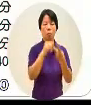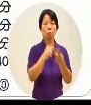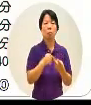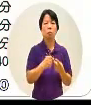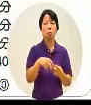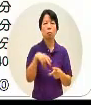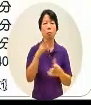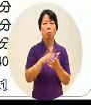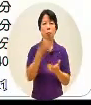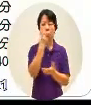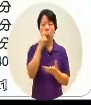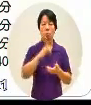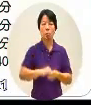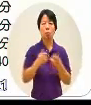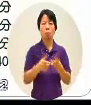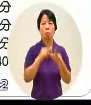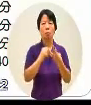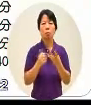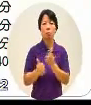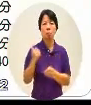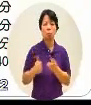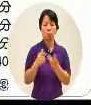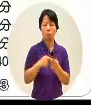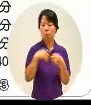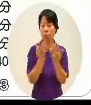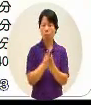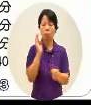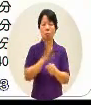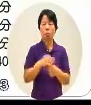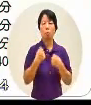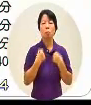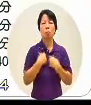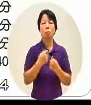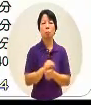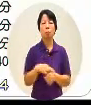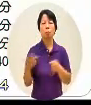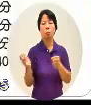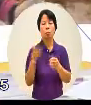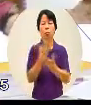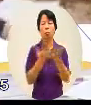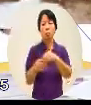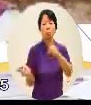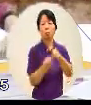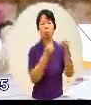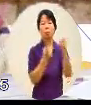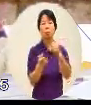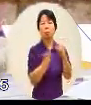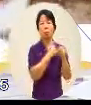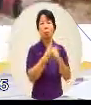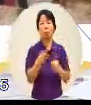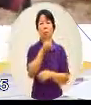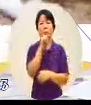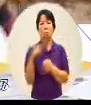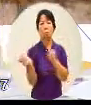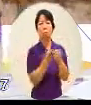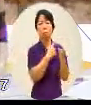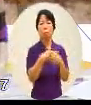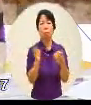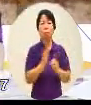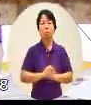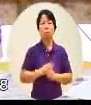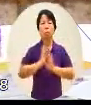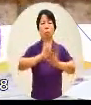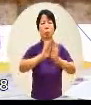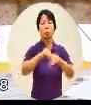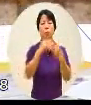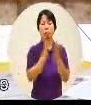到检定啦、啊，还有竞赛也都是我爱去补习啊，补网球啊，补躲避球啊，补排球啊，我才能